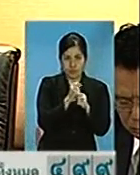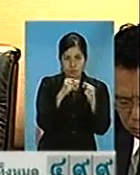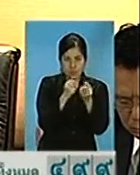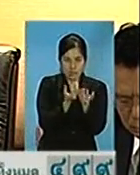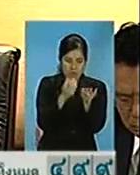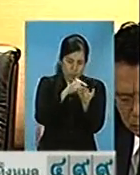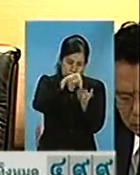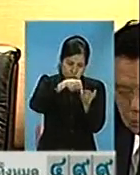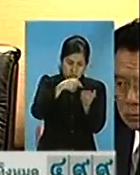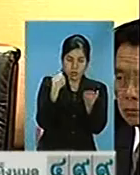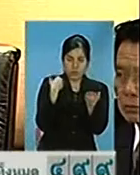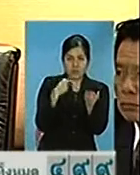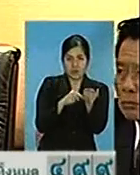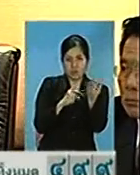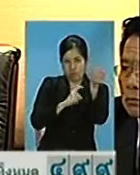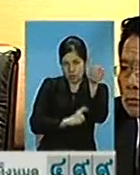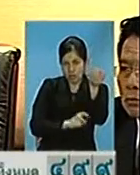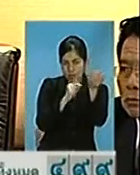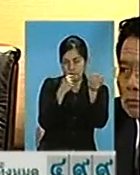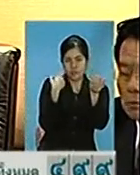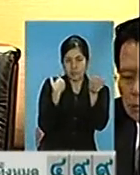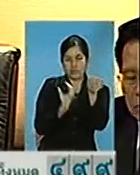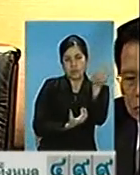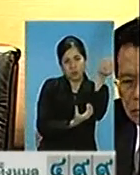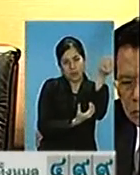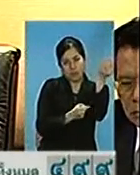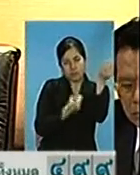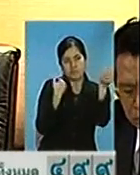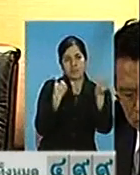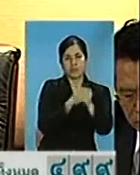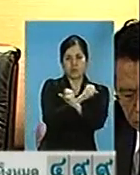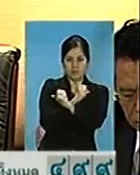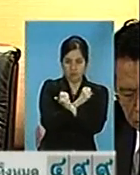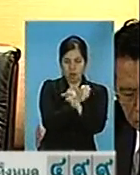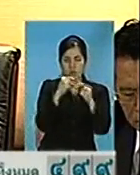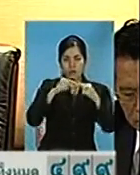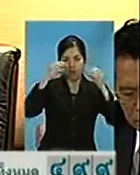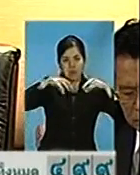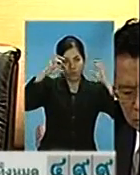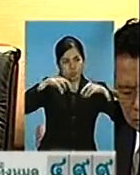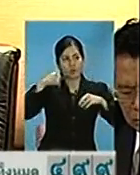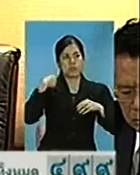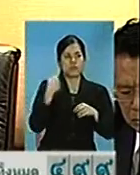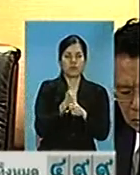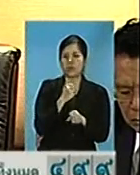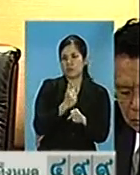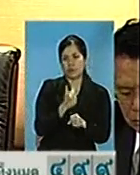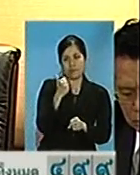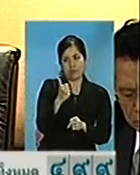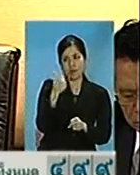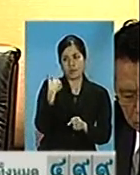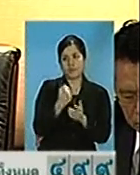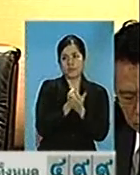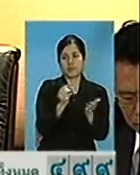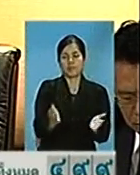ได้ดีก็ช่วยครับจะมีอุปกรณ์ป้องกันฝนไม่ให้โดนน้ำยางก็ทำครับส่งเสริมส